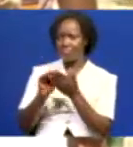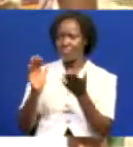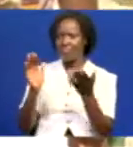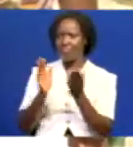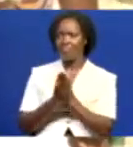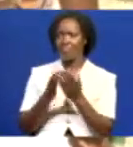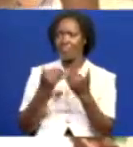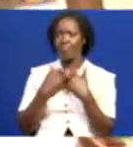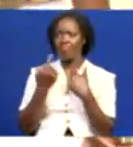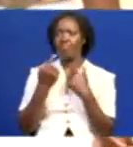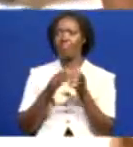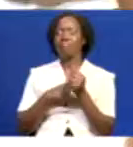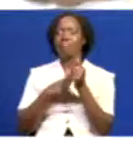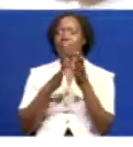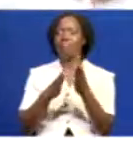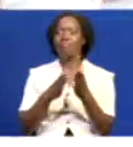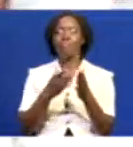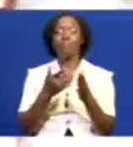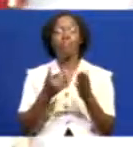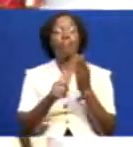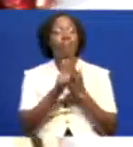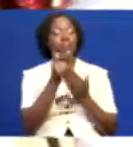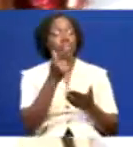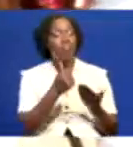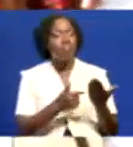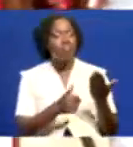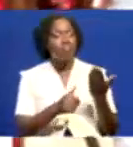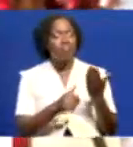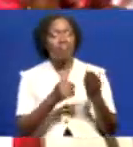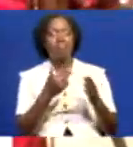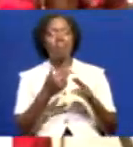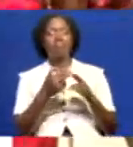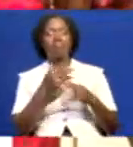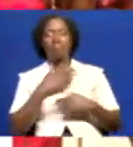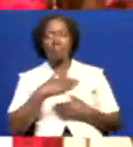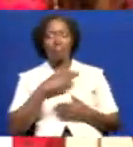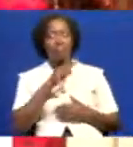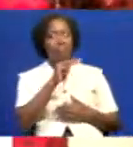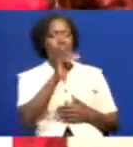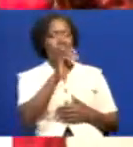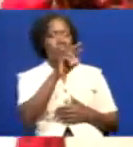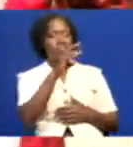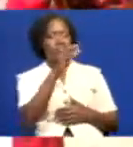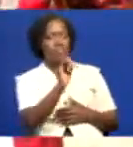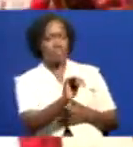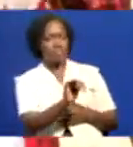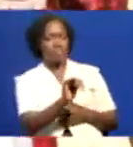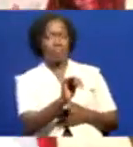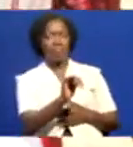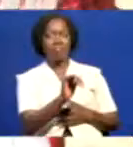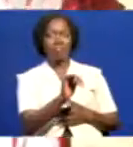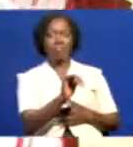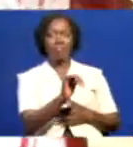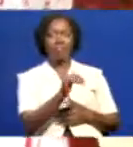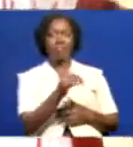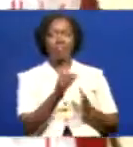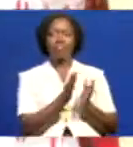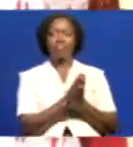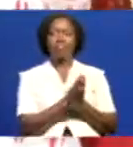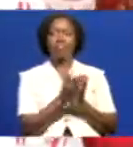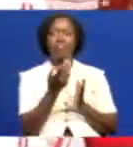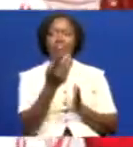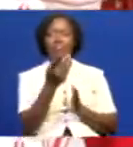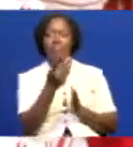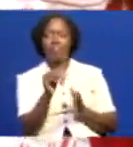naye mmoja wetu hapa, tueleze majina. Kwa majina naitwa Mheshimiwa Masi Resiato. Mimi ni mmoja wapo